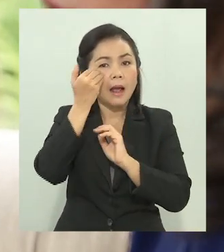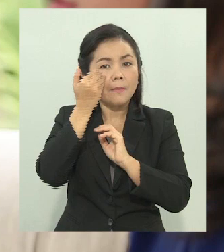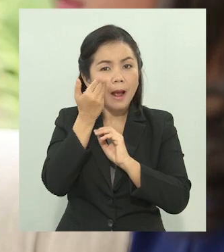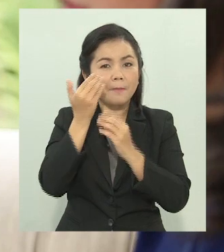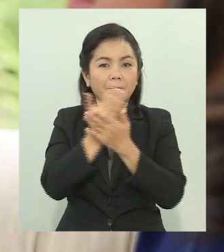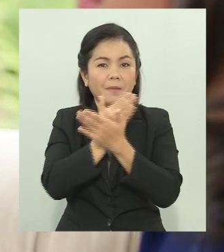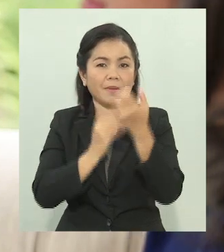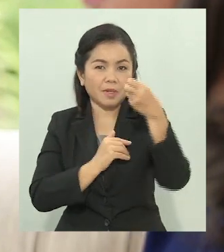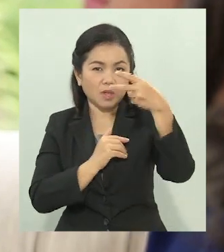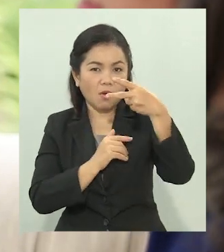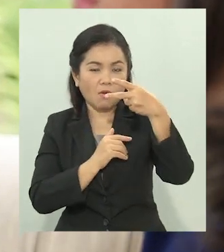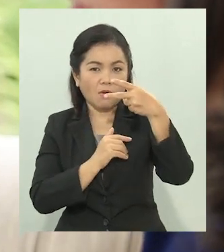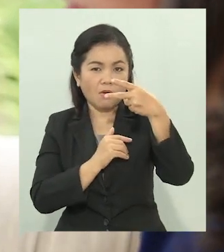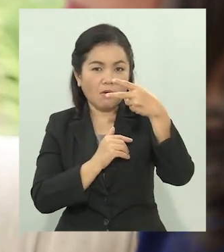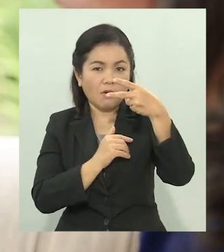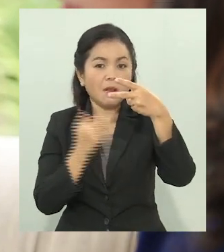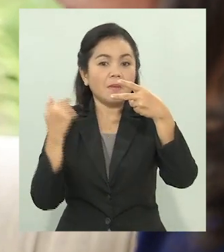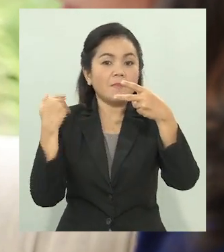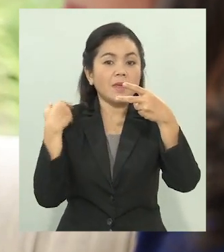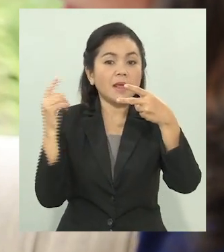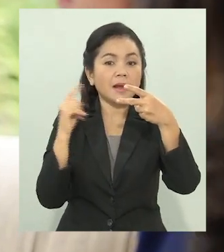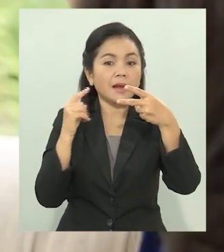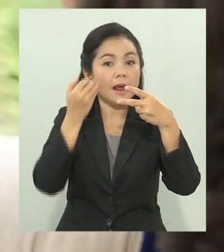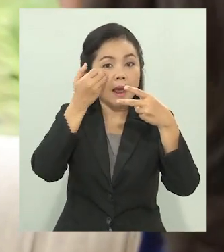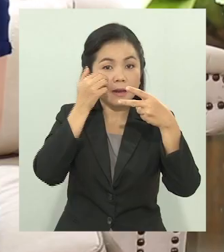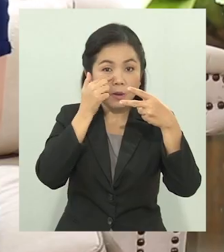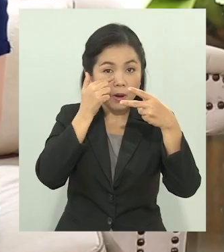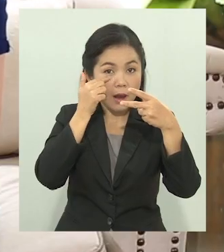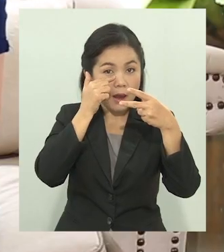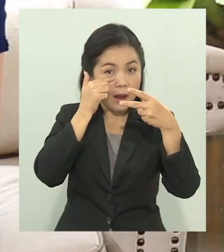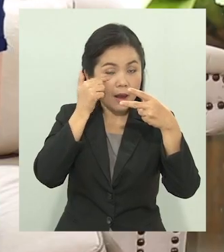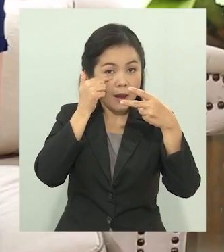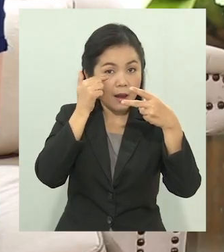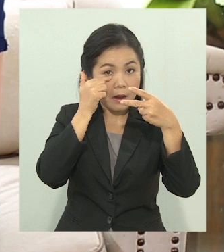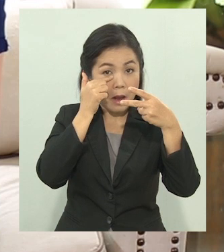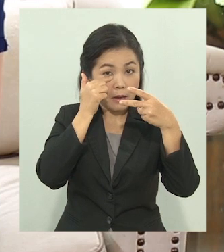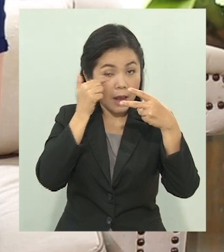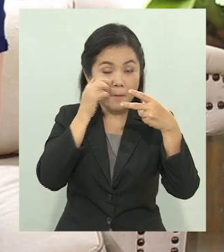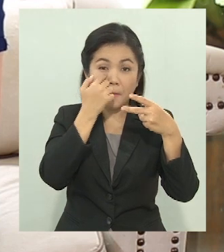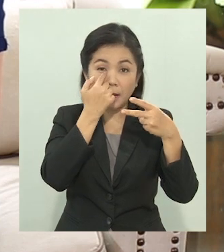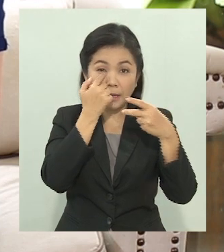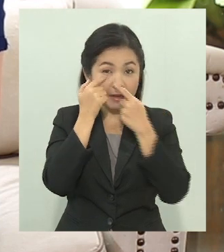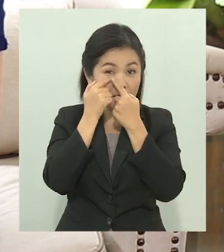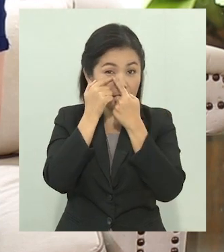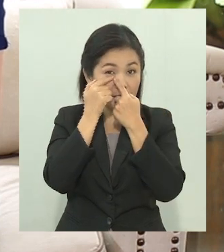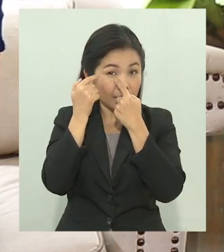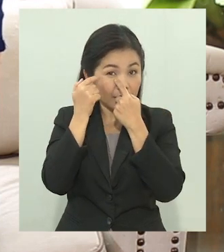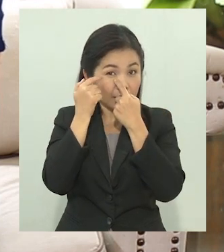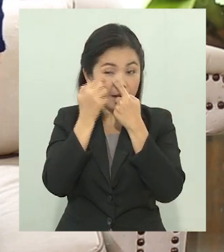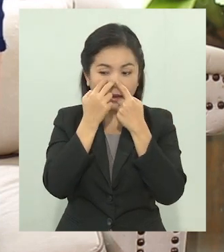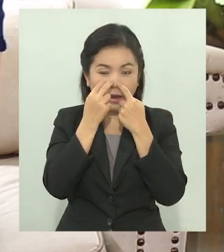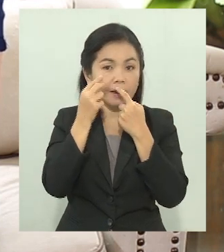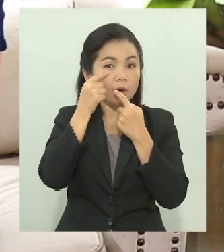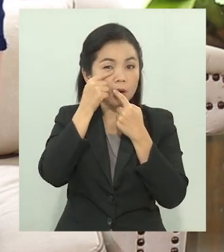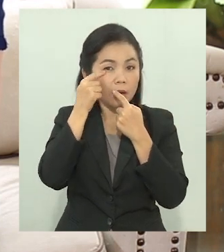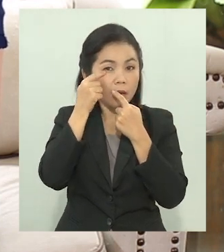2วิธีก็คือว่าแผลบริเวณใต้ขนตาล่าง ค ือแผลอยู่ด้านนอกนะ